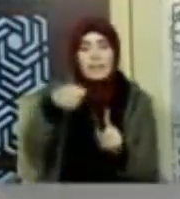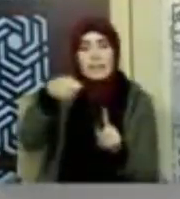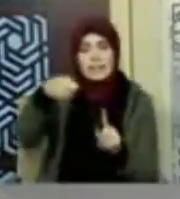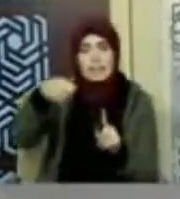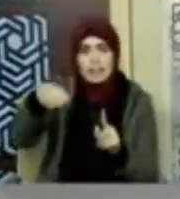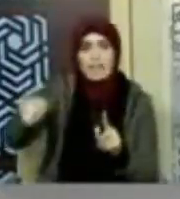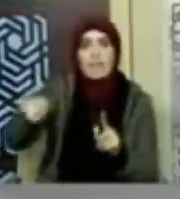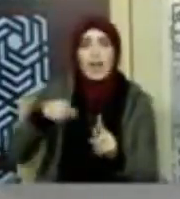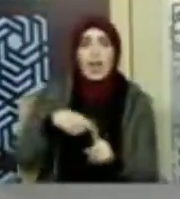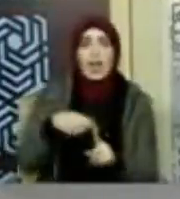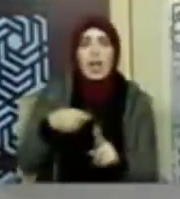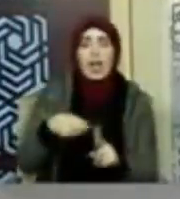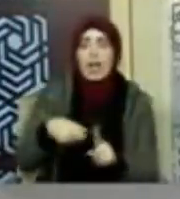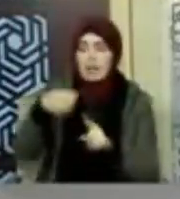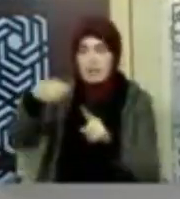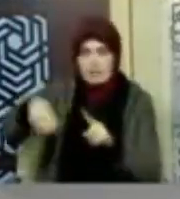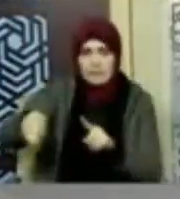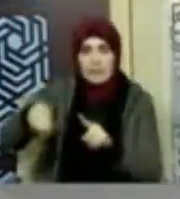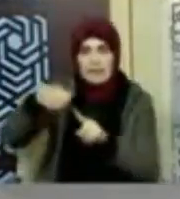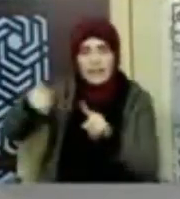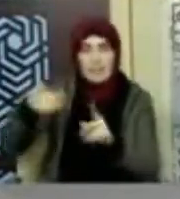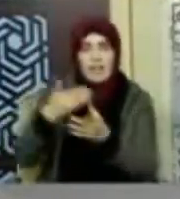بسهم بحقه في الغنيمة،